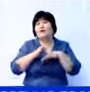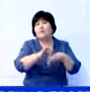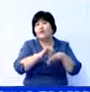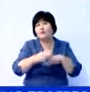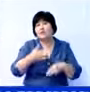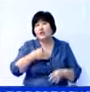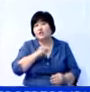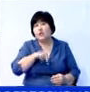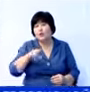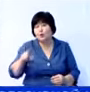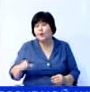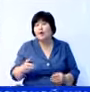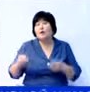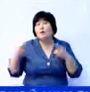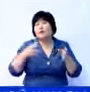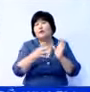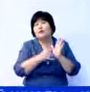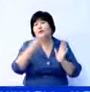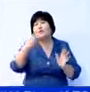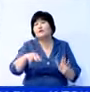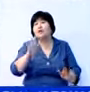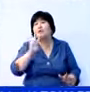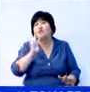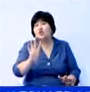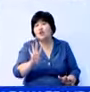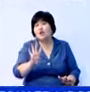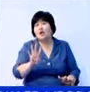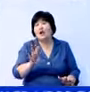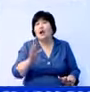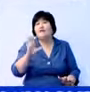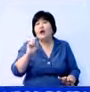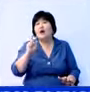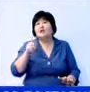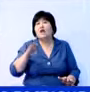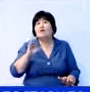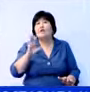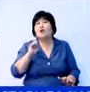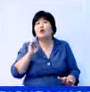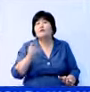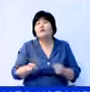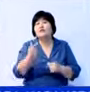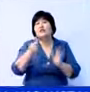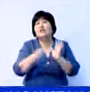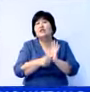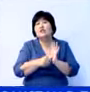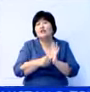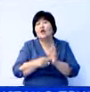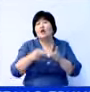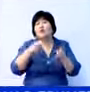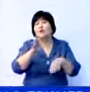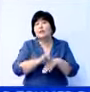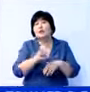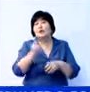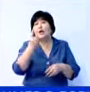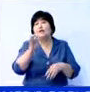наших сотрудников, прибыло 924 вахтовиков, из них выявлено 6 при прибытии, и еще